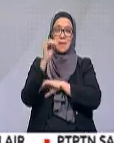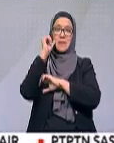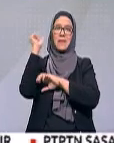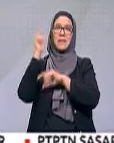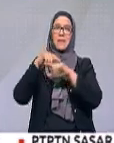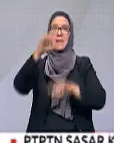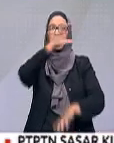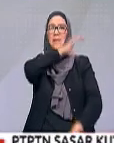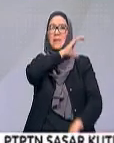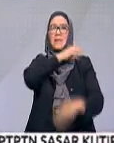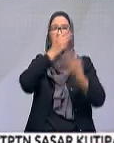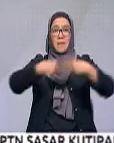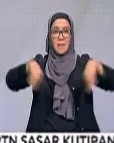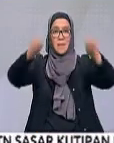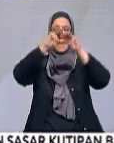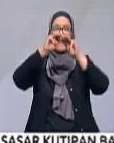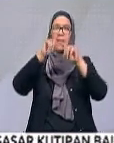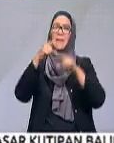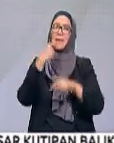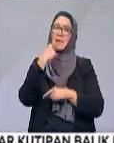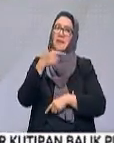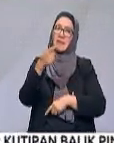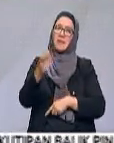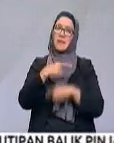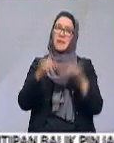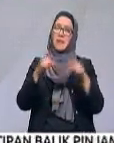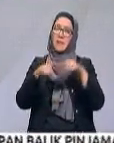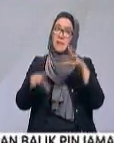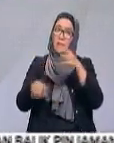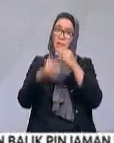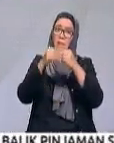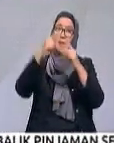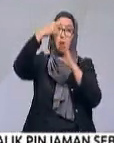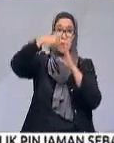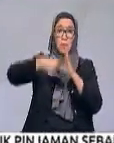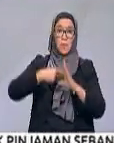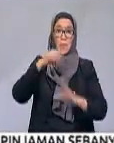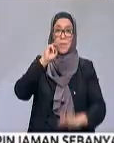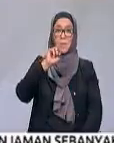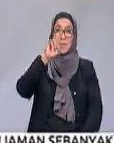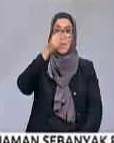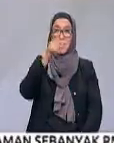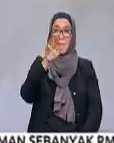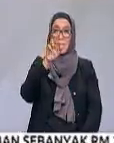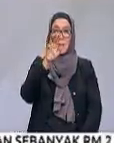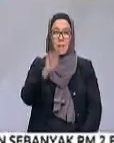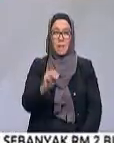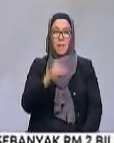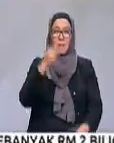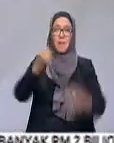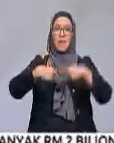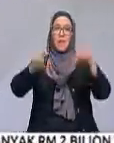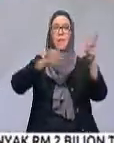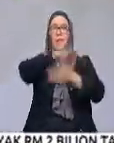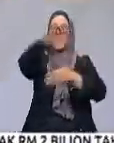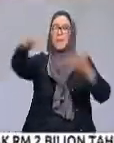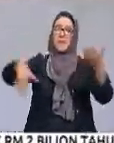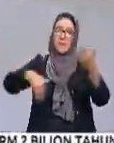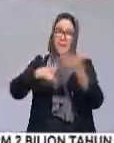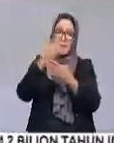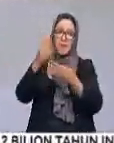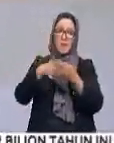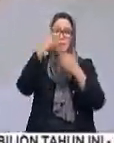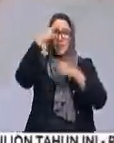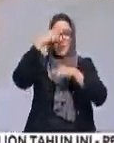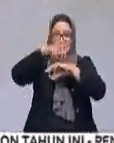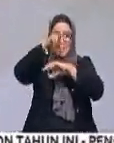Datuk Cik Azmi Harun berkata, selain mengimarakan bulan Muharram, ia juga memberi peluang buat semua kaki tangan untuk turun padang meluangkan